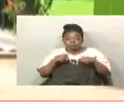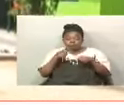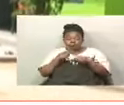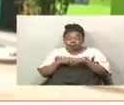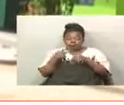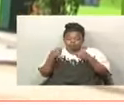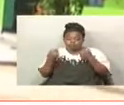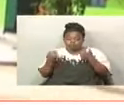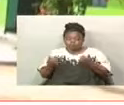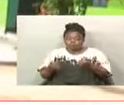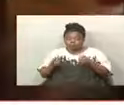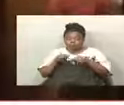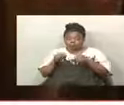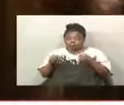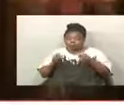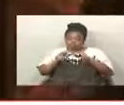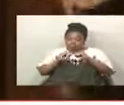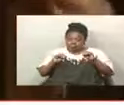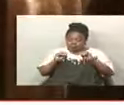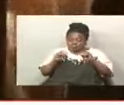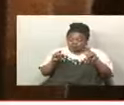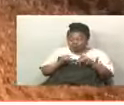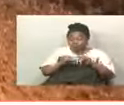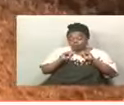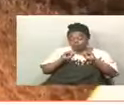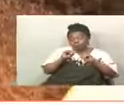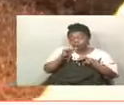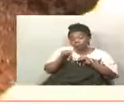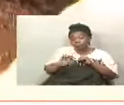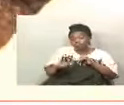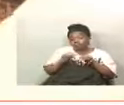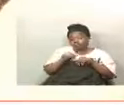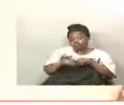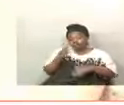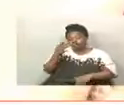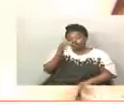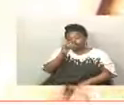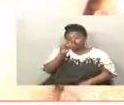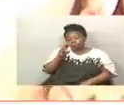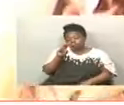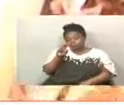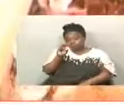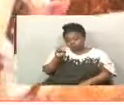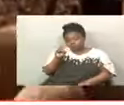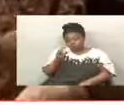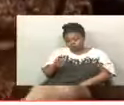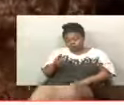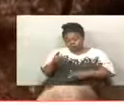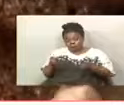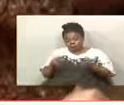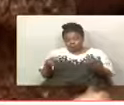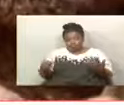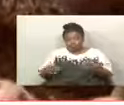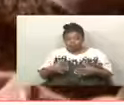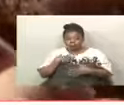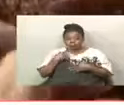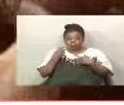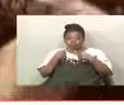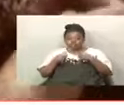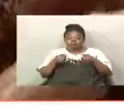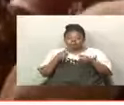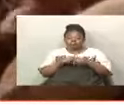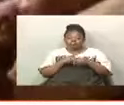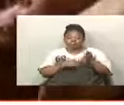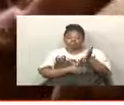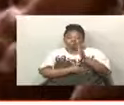kino famu ye eriko wasomeseza n'okuyigiriza abalala ku yiika 5 ekifo ekyobulambuzi nga kino nakyo yakitandika